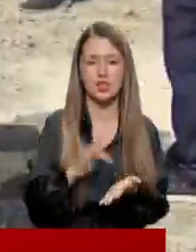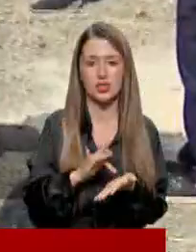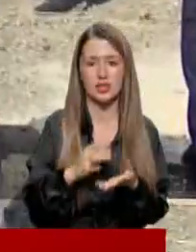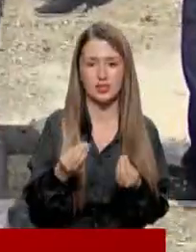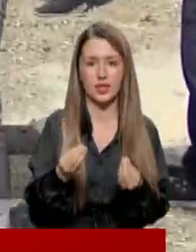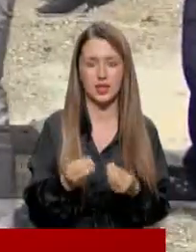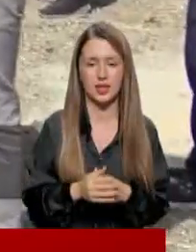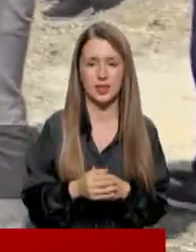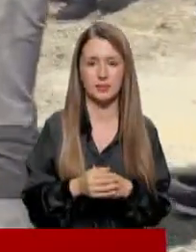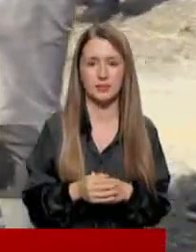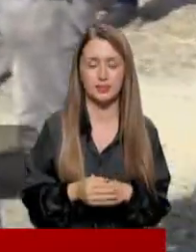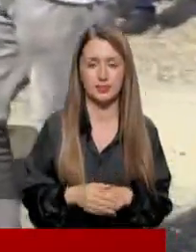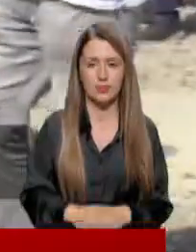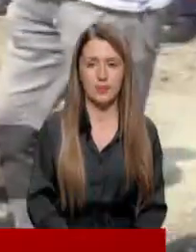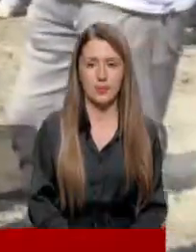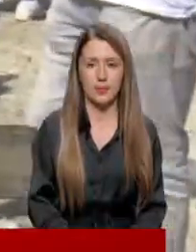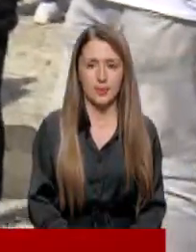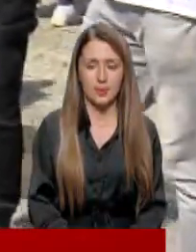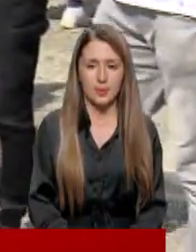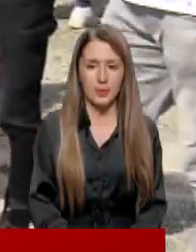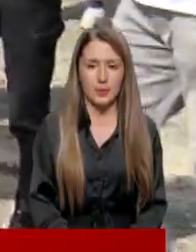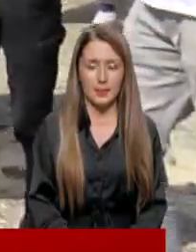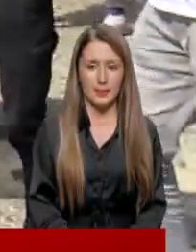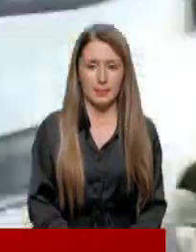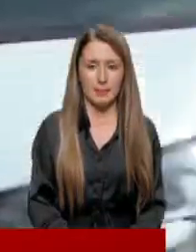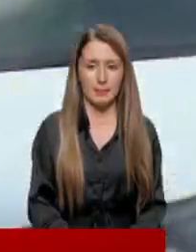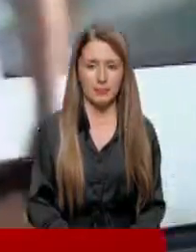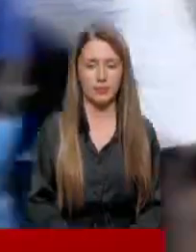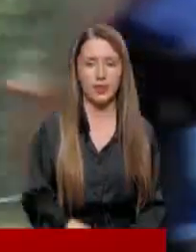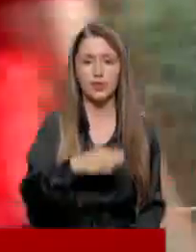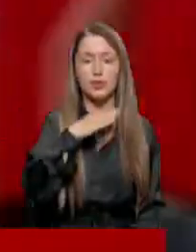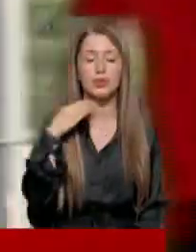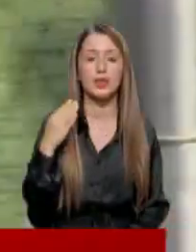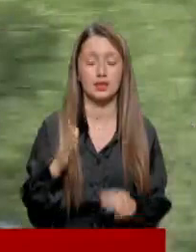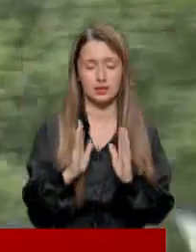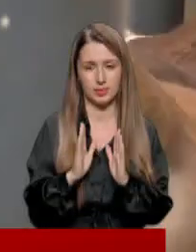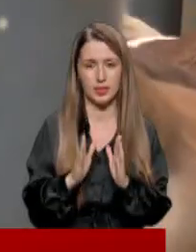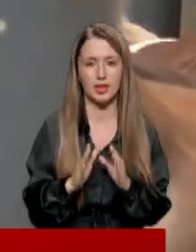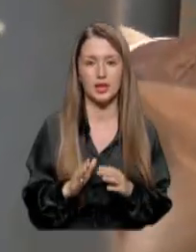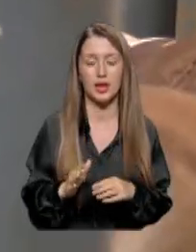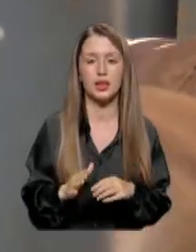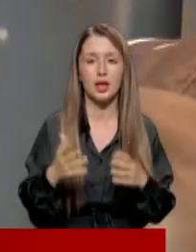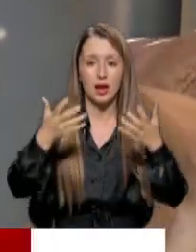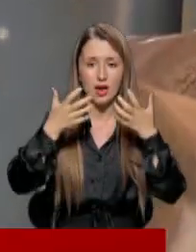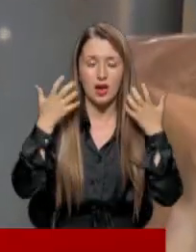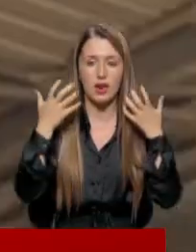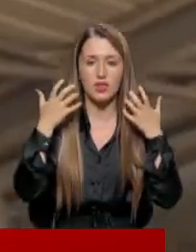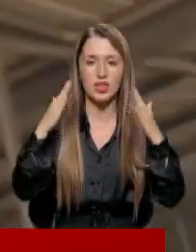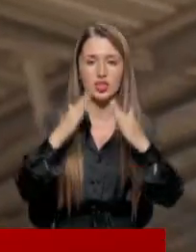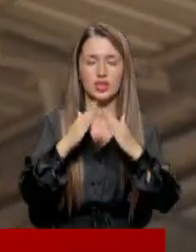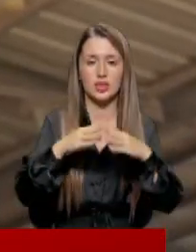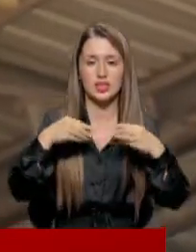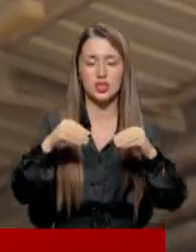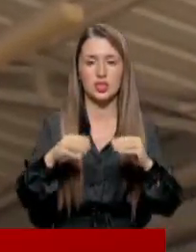yapıyorum. Abi ne işlemi yapıyorum? Ben diyorum alıp gideceğim hayvanı. Ben numarasını al. Kurban kesimi devam ederken hayvan çadırlarında satışlar